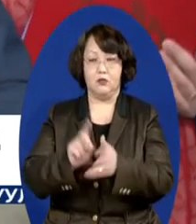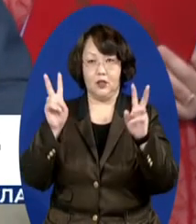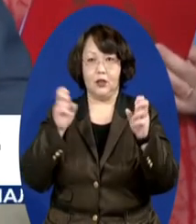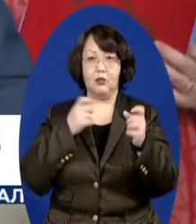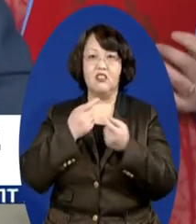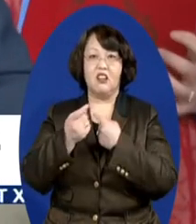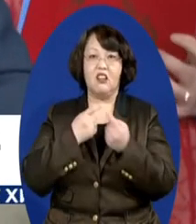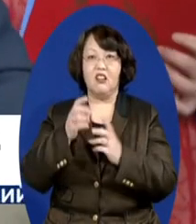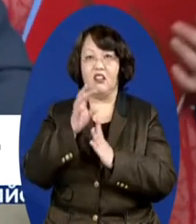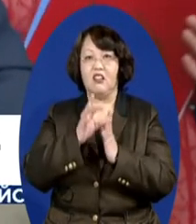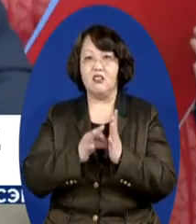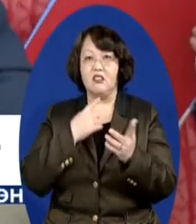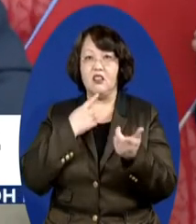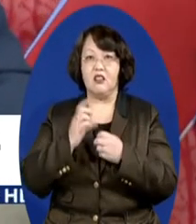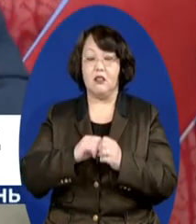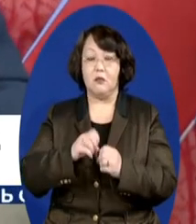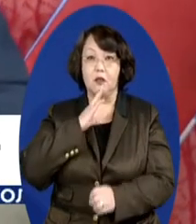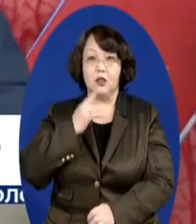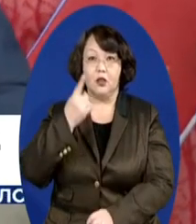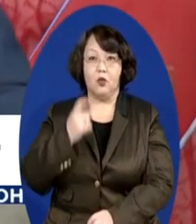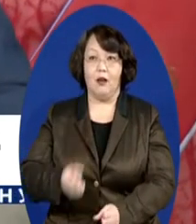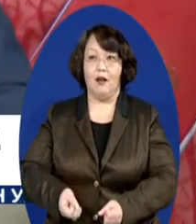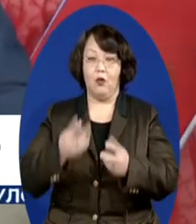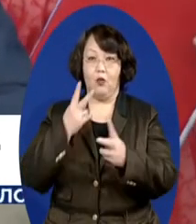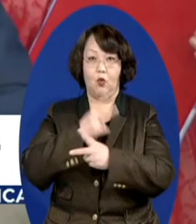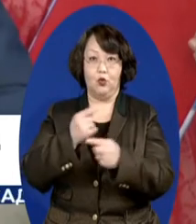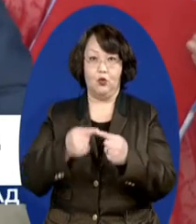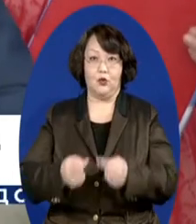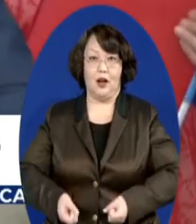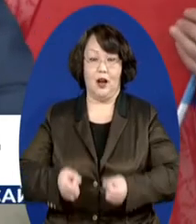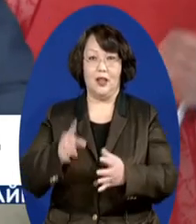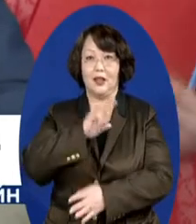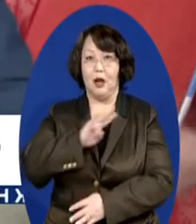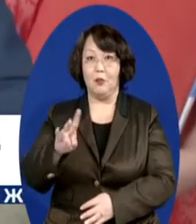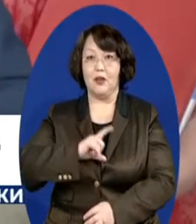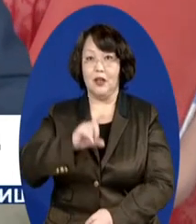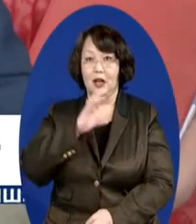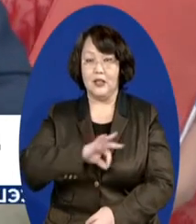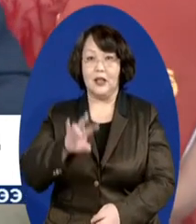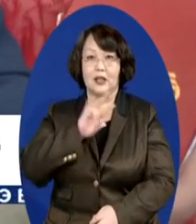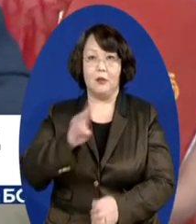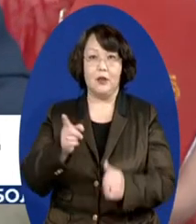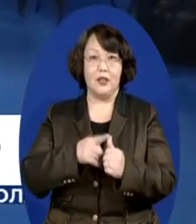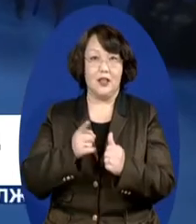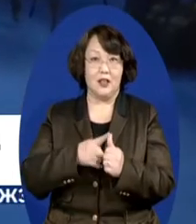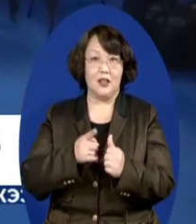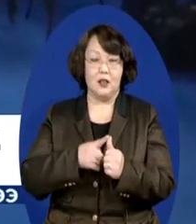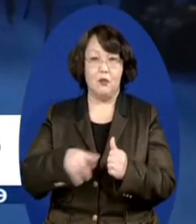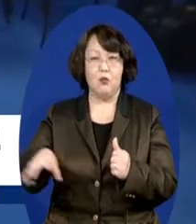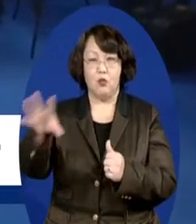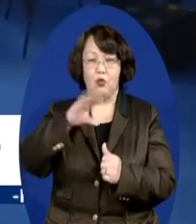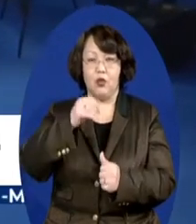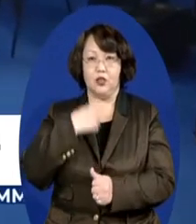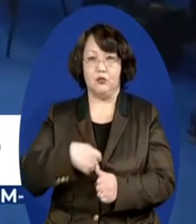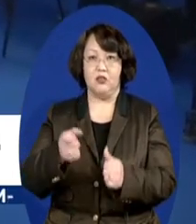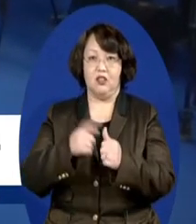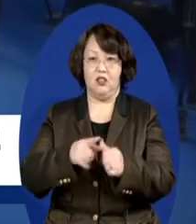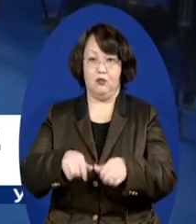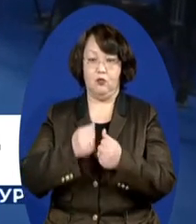хэрэглэснэ. Нэг хүний гаргасан хууль зөрчсөн үйлдэлээс олж намын эрх ашиг, намын нэр үнд, намын нийт гишүүдийн эрх ашиг бол